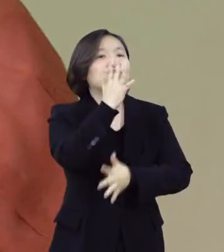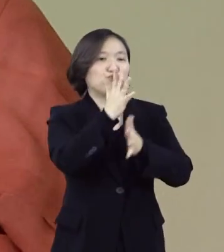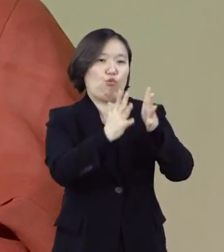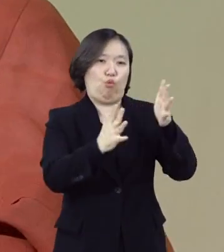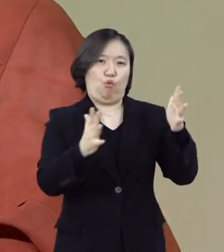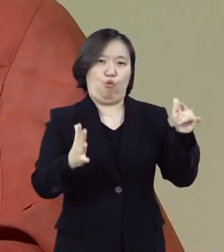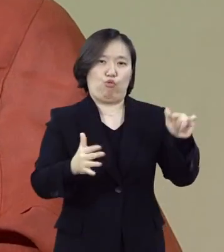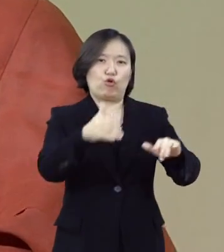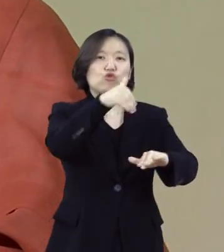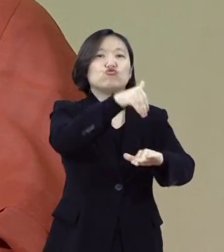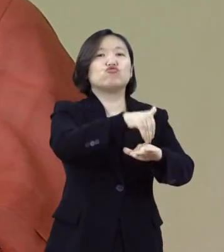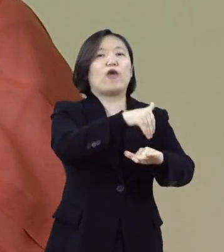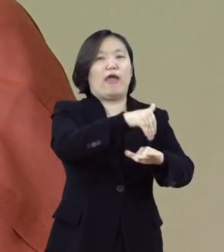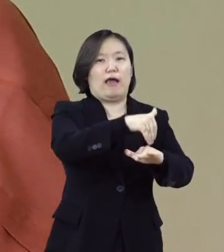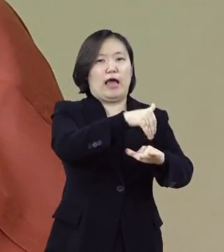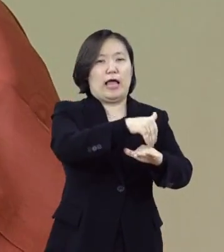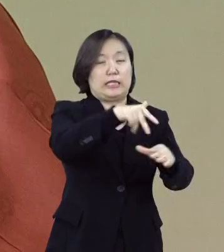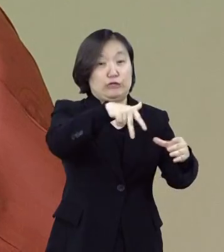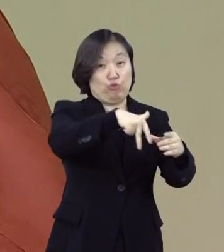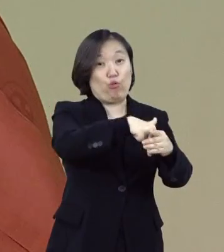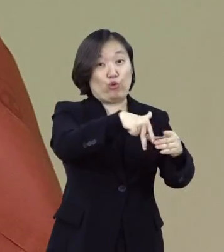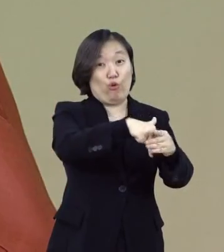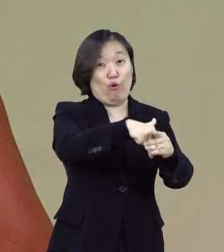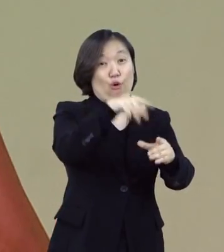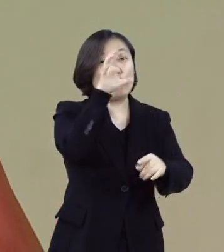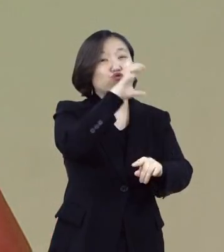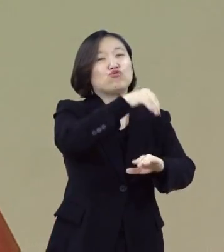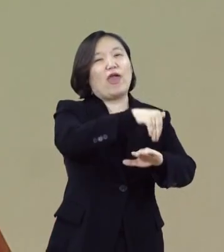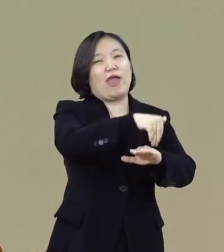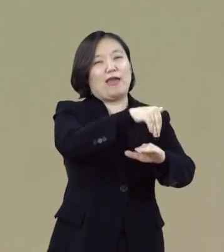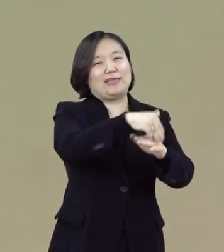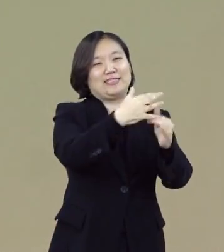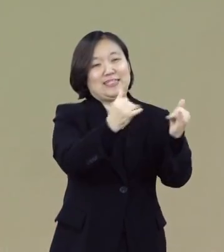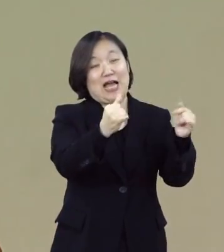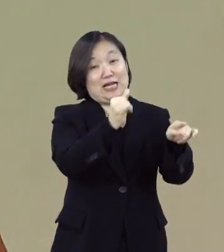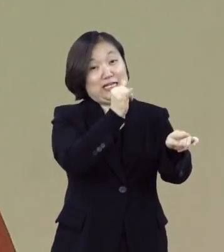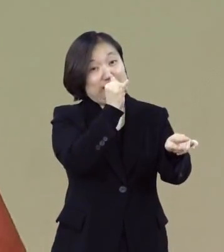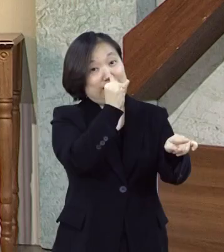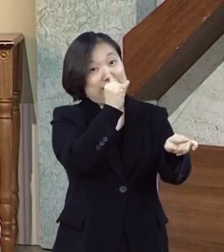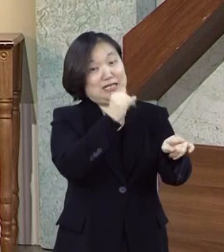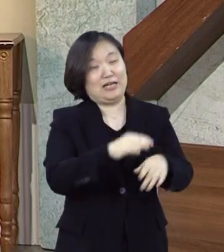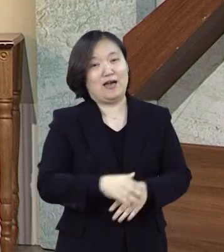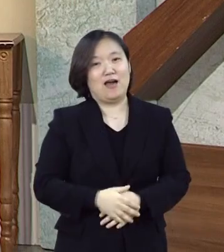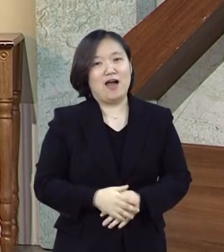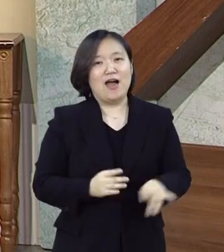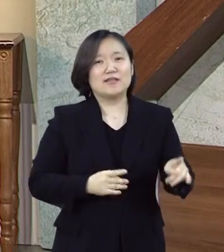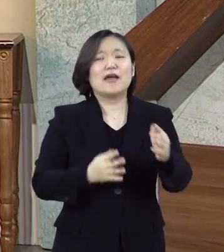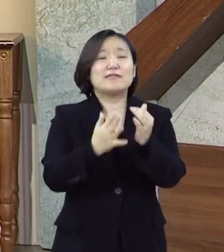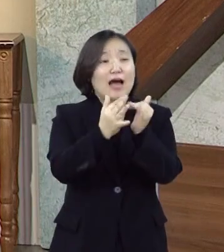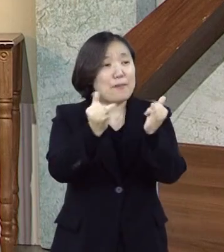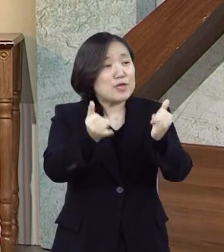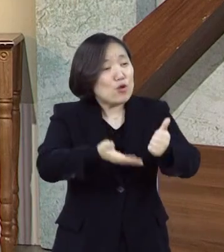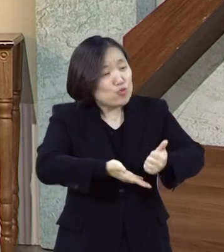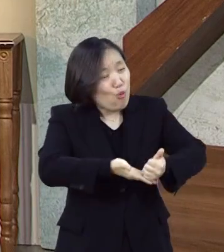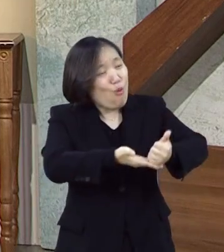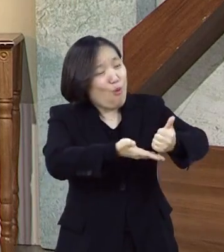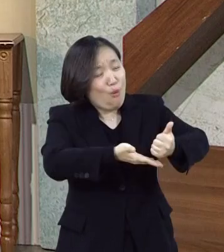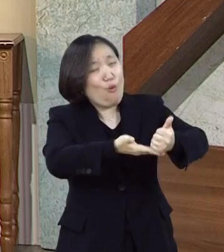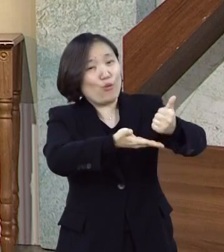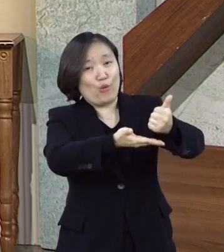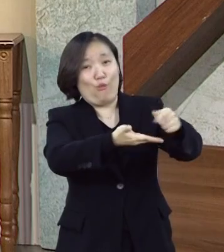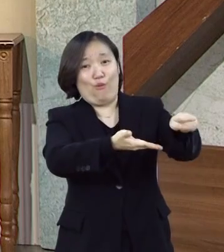그런 어떤 종교인이 있었다고 합니다. 어떤 종교인이 있었는데 사람들한테 굉장히 존경을 많이